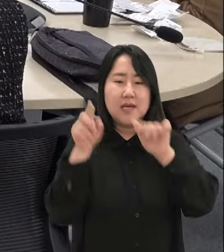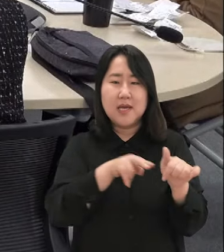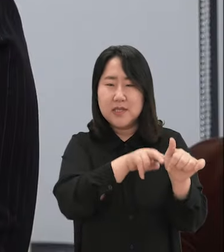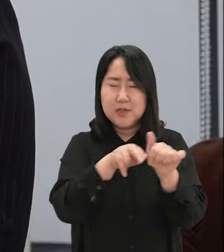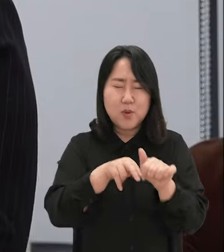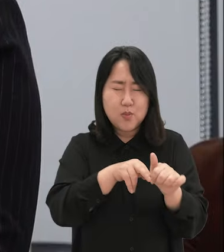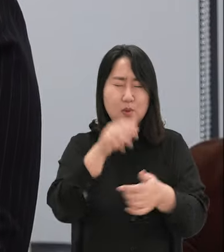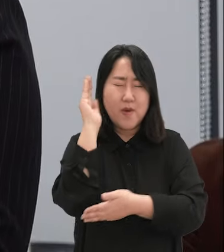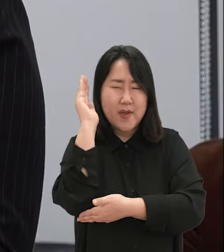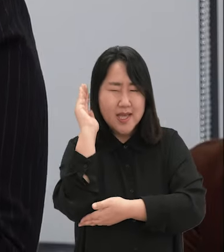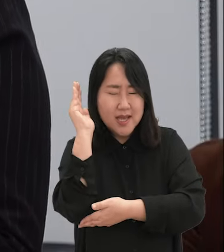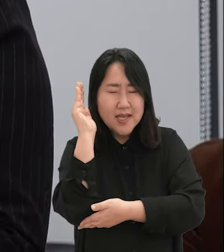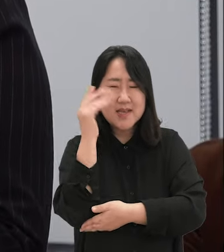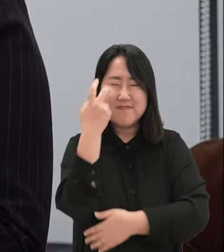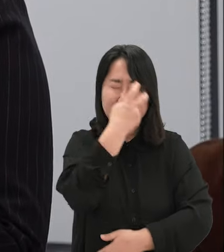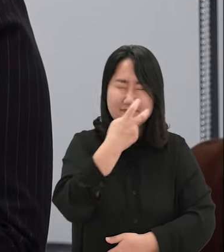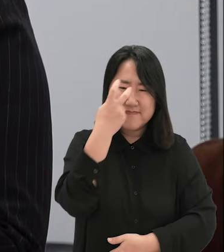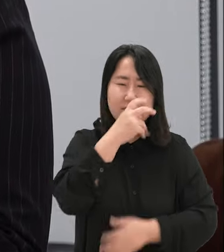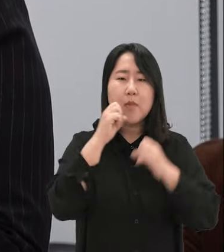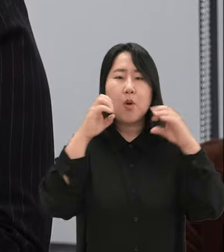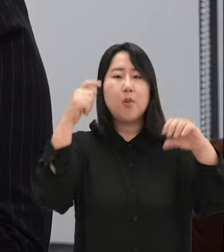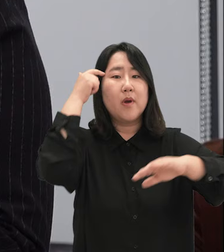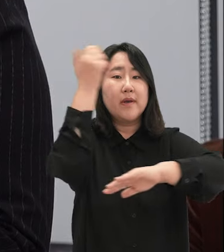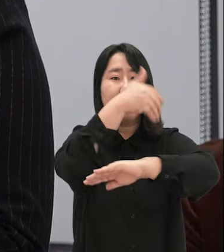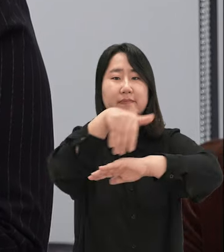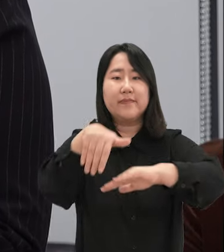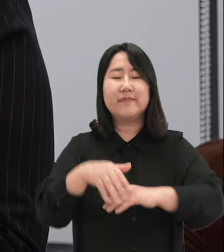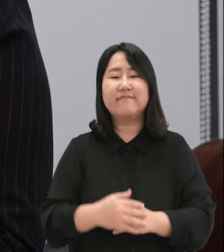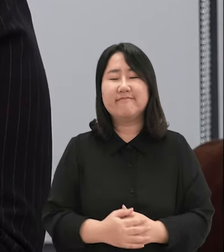이야기와 정보를 취재해 홍보해 나갈